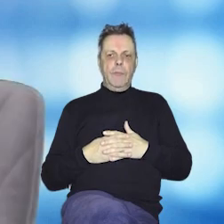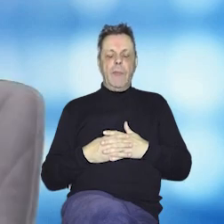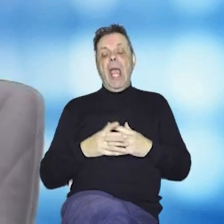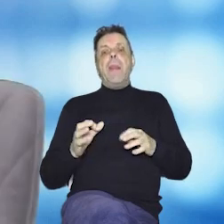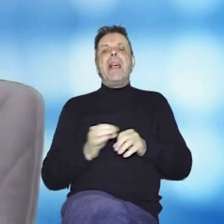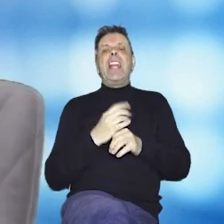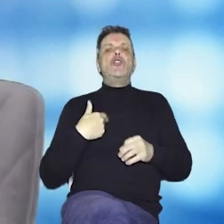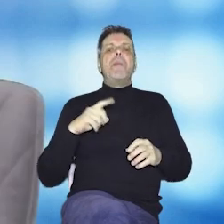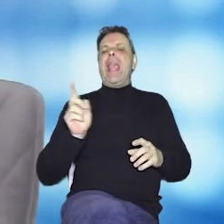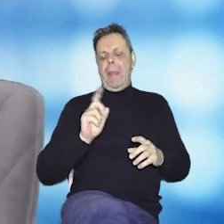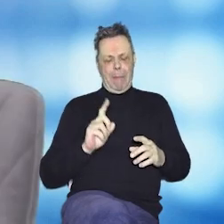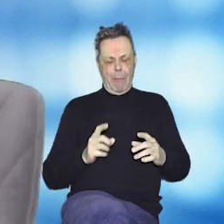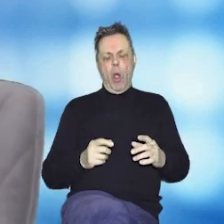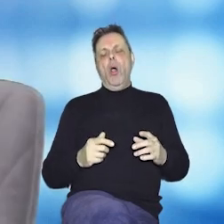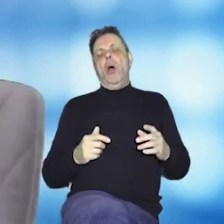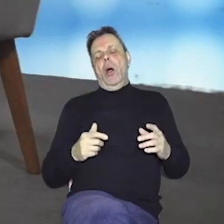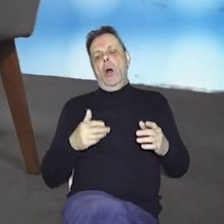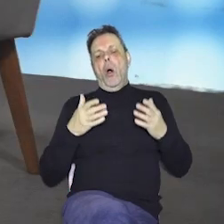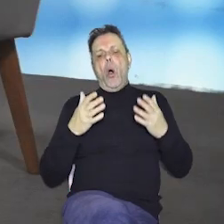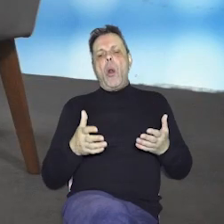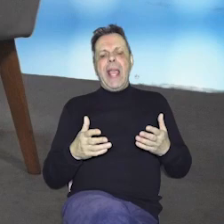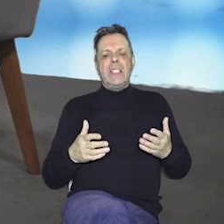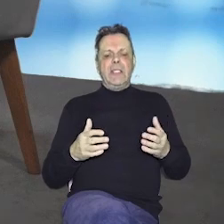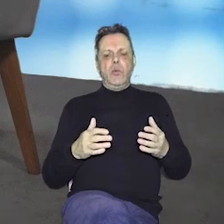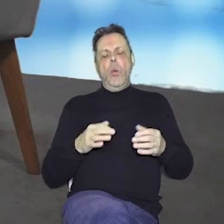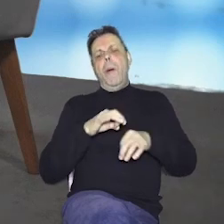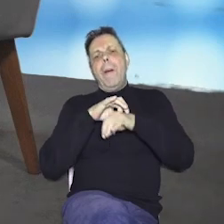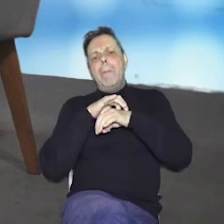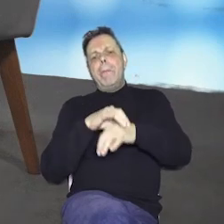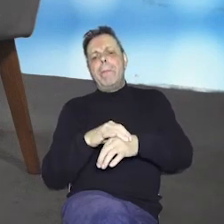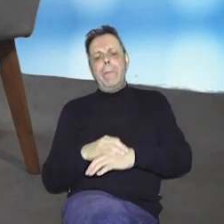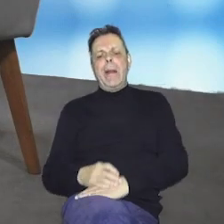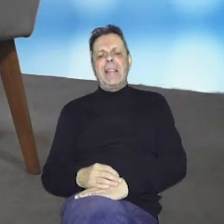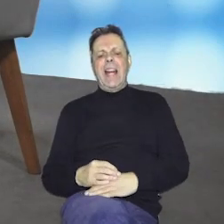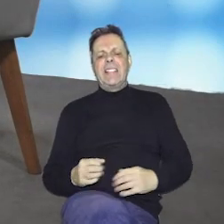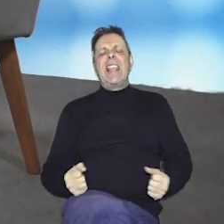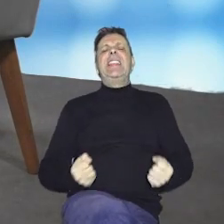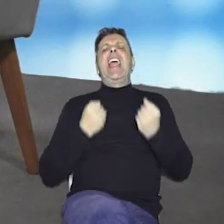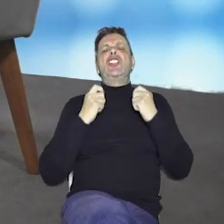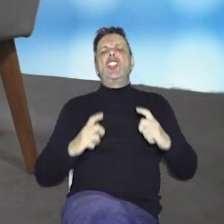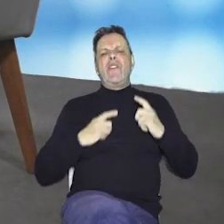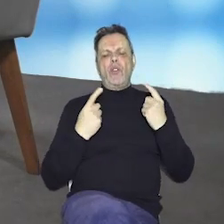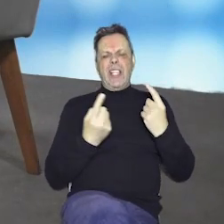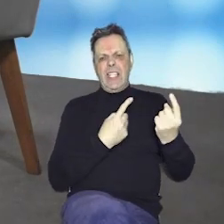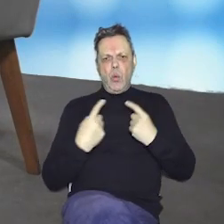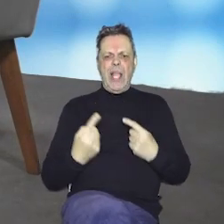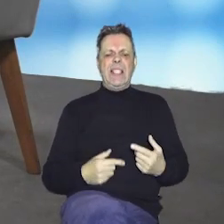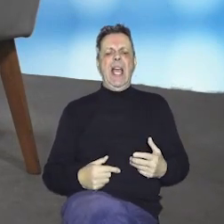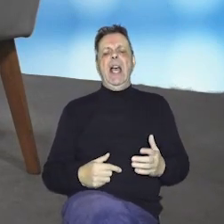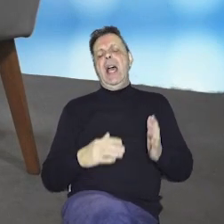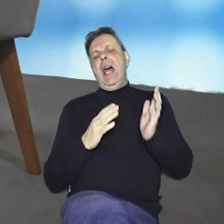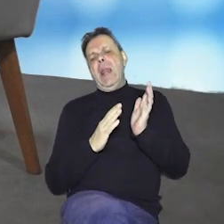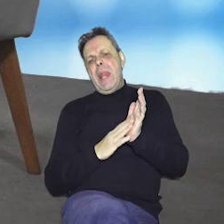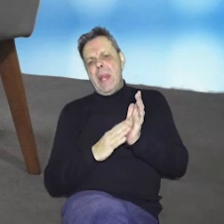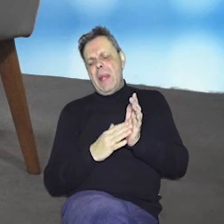Na sreću mi ih nemamo sada, jel da? One su u principu pratilac teških životnih situacija kao